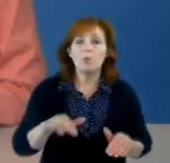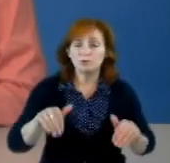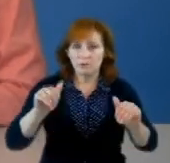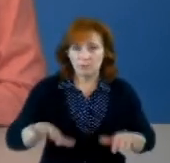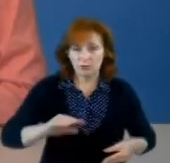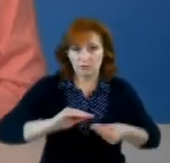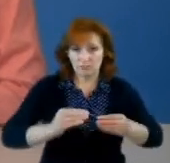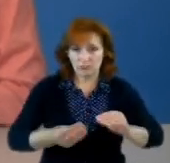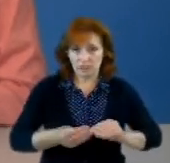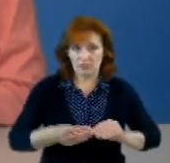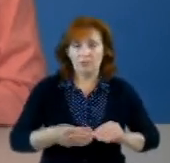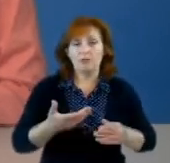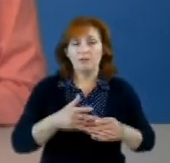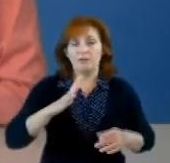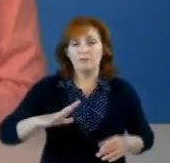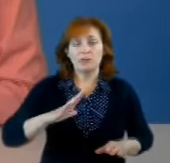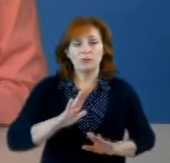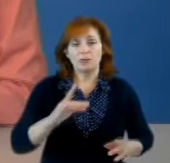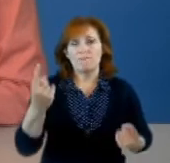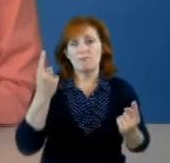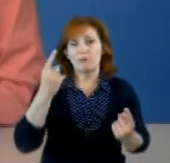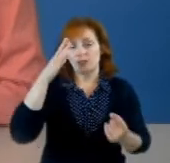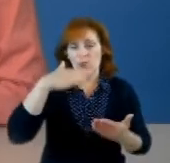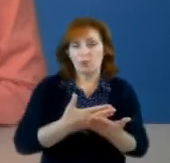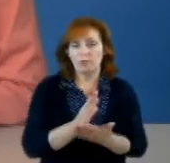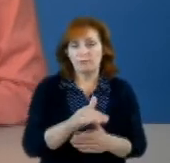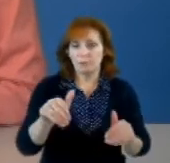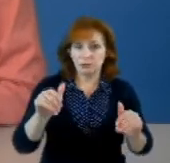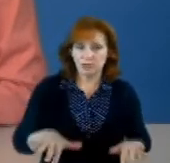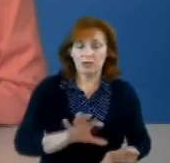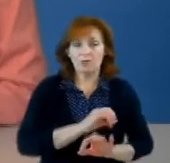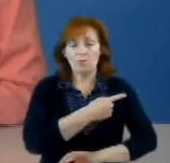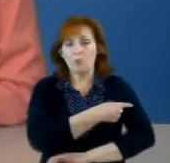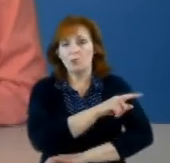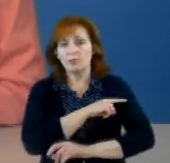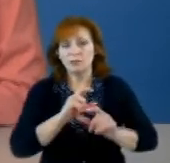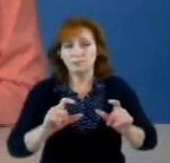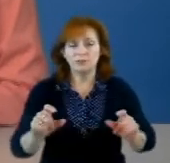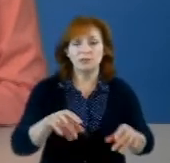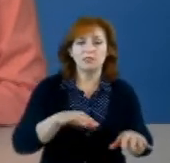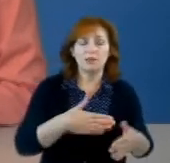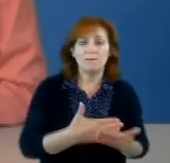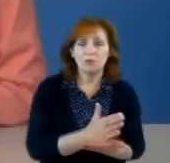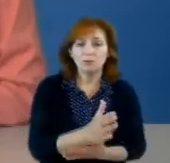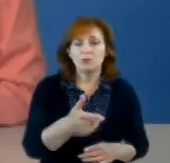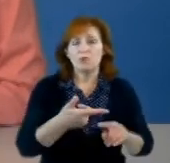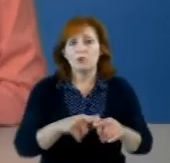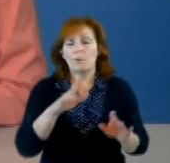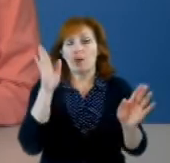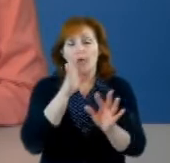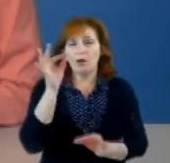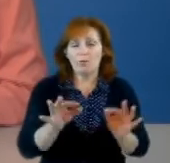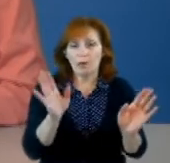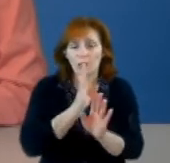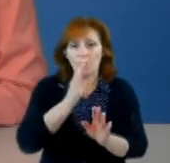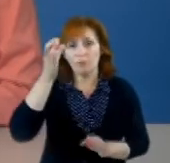не чекаючи великих політичних рішень. Розкажемо про медицину, інфраструктуру, житлово-комунальну сферу, екологію, освіту, безпеку